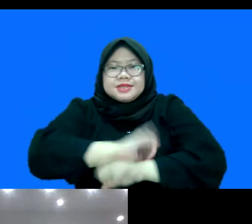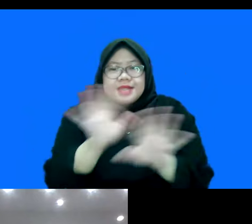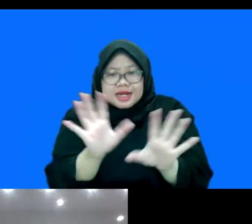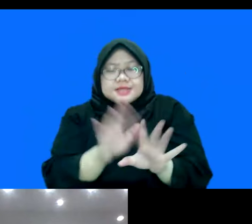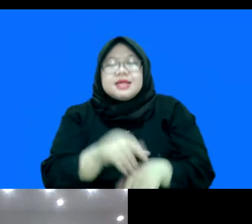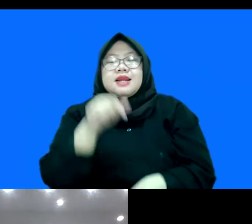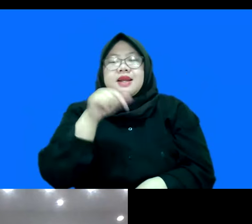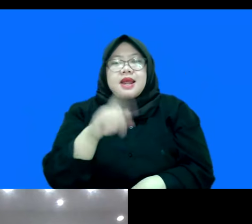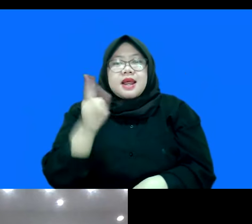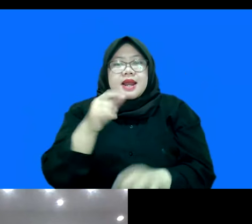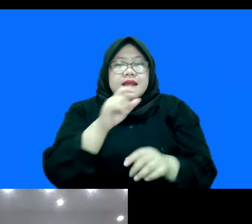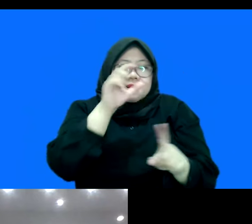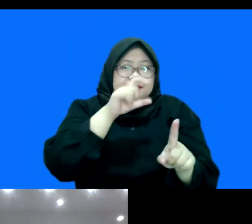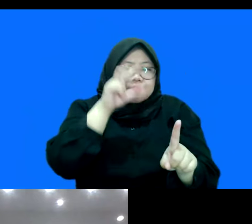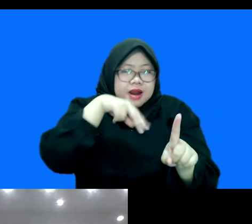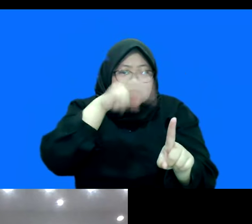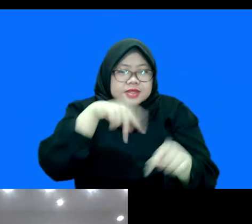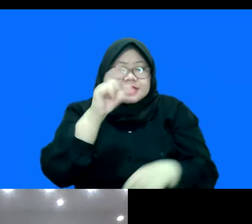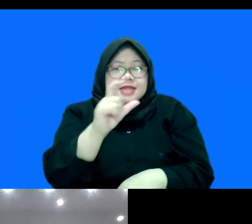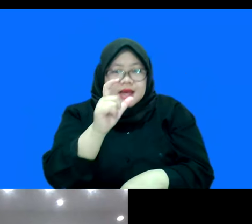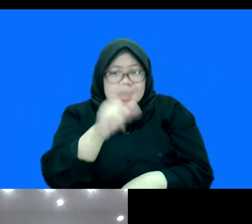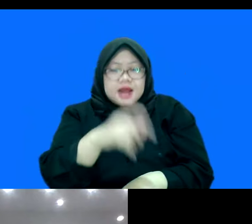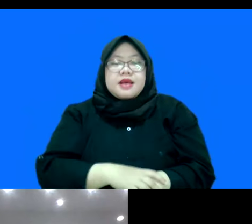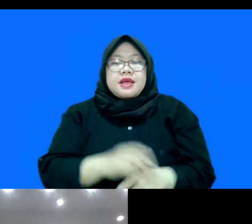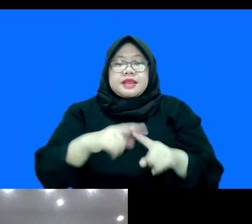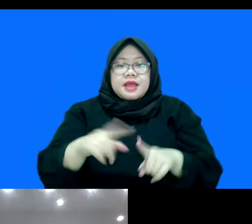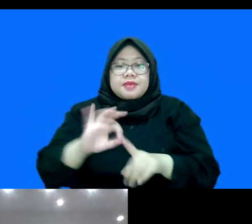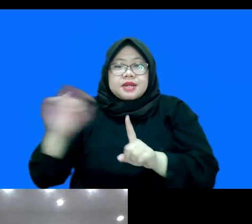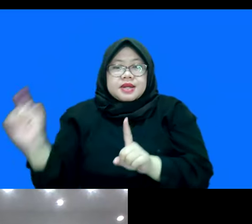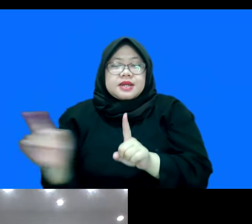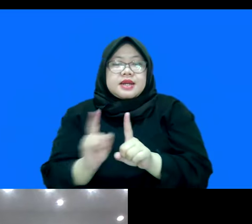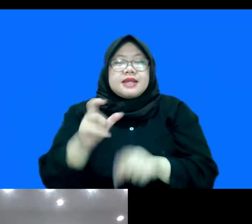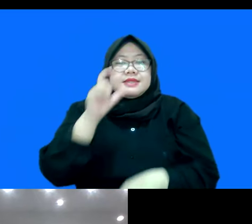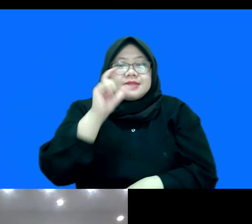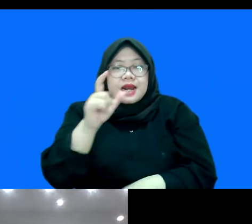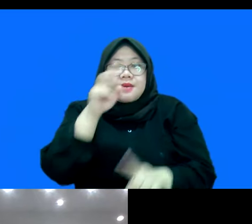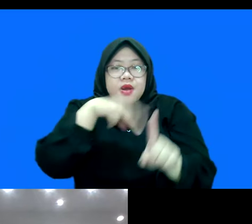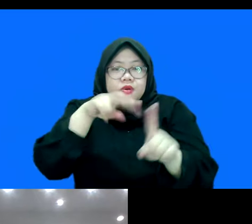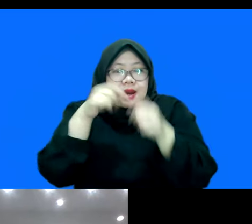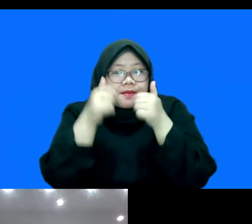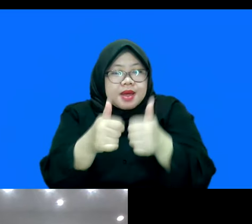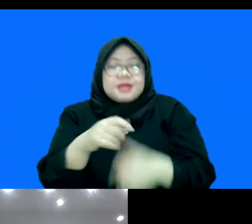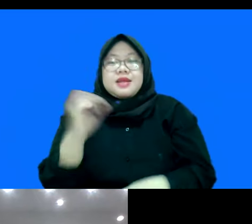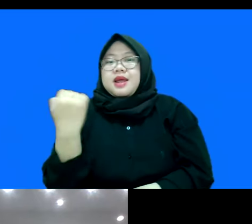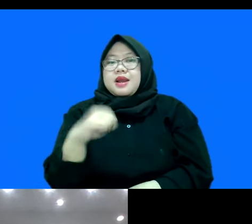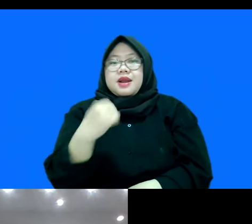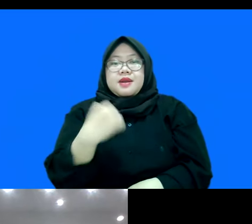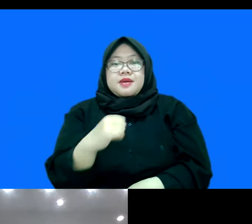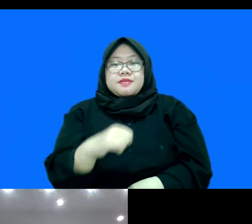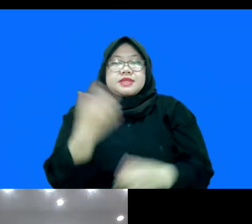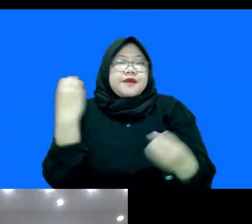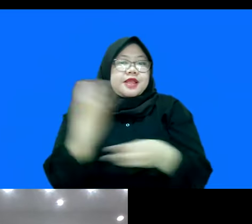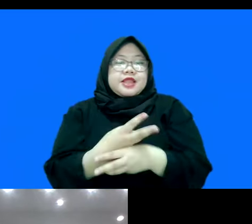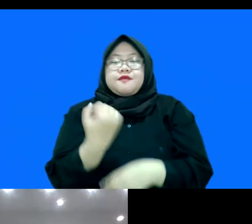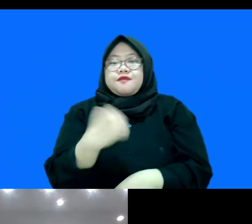tersedianya mekanisme pengawasan tanpa tadi diiringi adanya cara pengawasan yang baik tentunya tidak akan berjalan secara efektif.